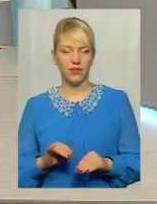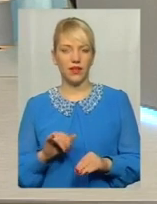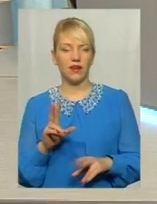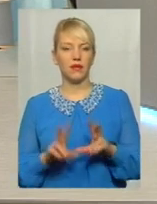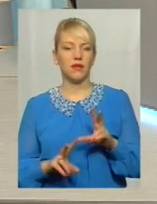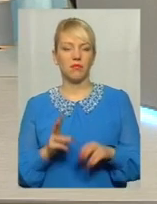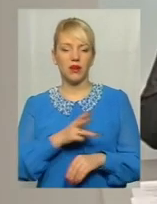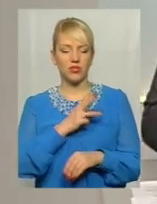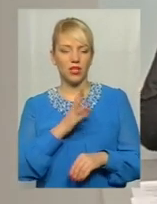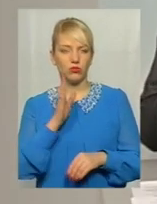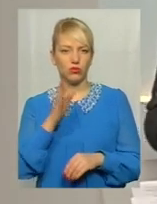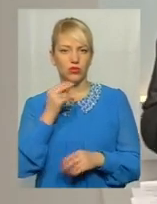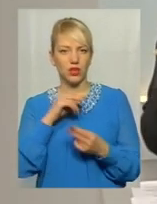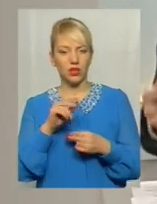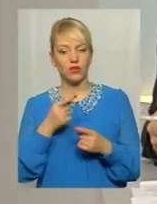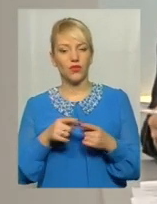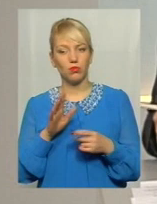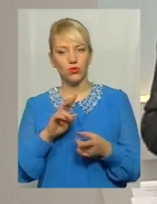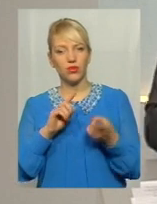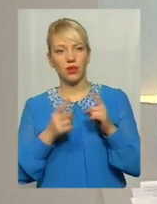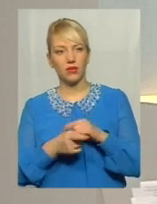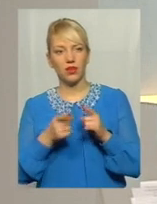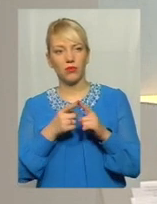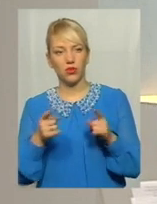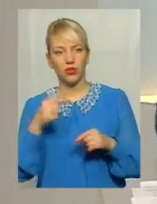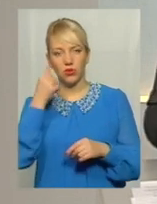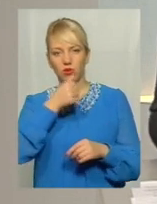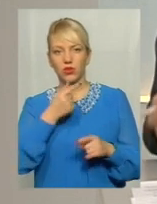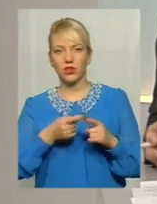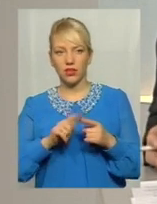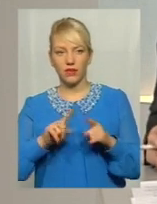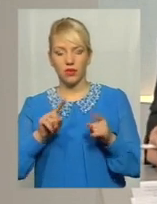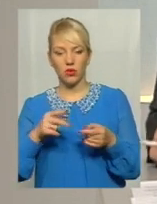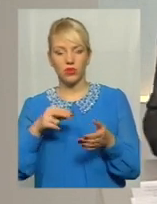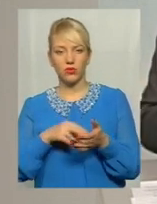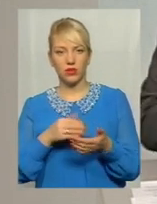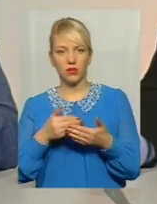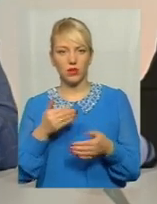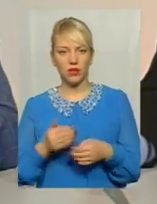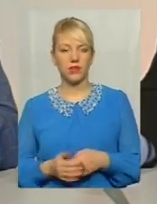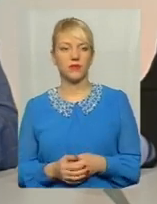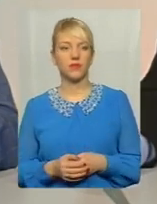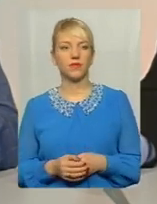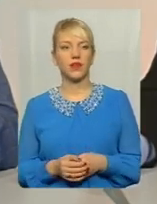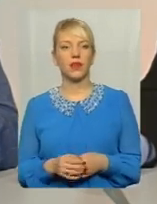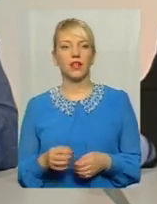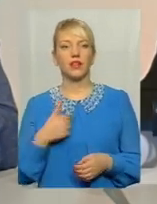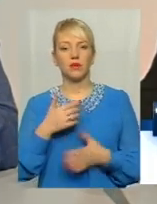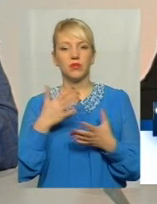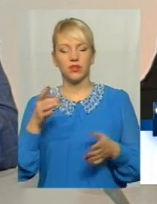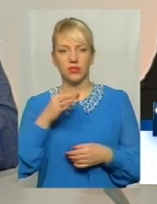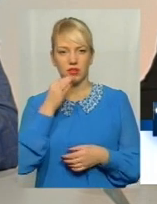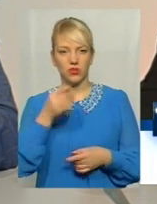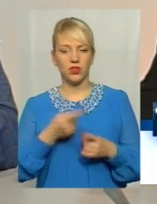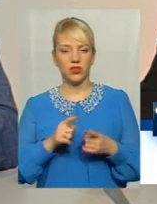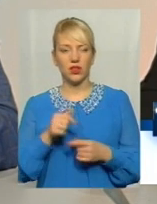бажають бути кращими, вони будуть замінюватись на протязі року? Ця вимога стоїть перед перевізниками? Так, я вам більше скажу. На цей конкурс, який ми